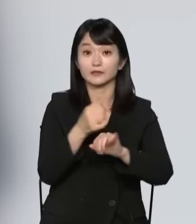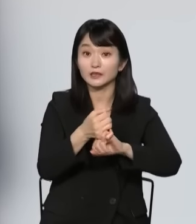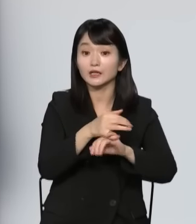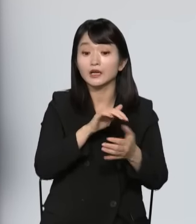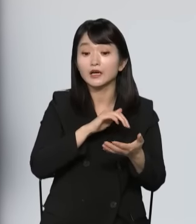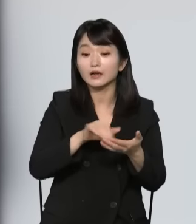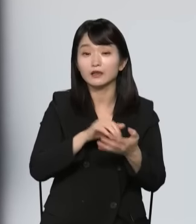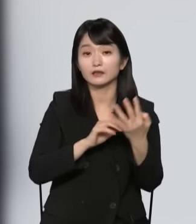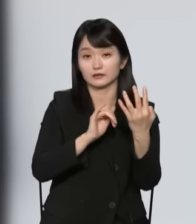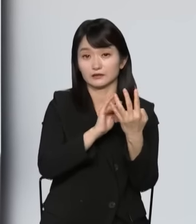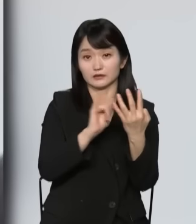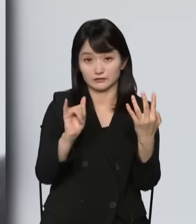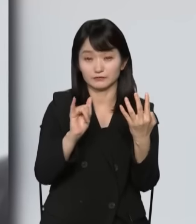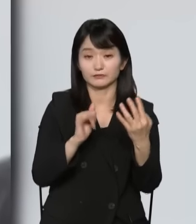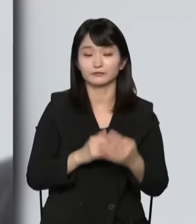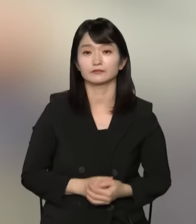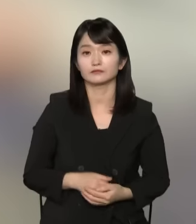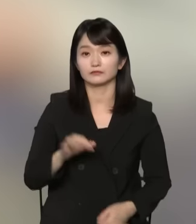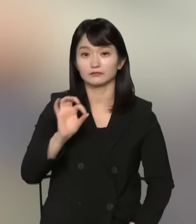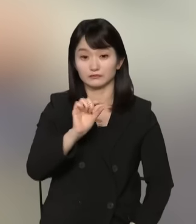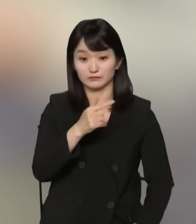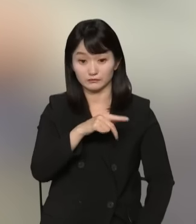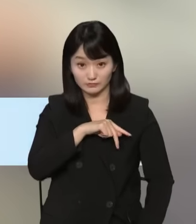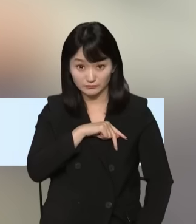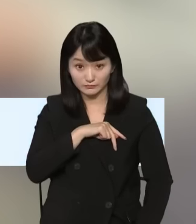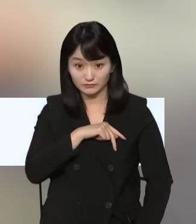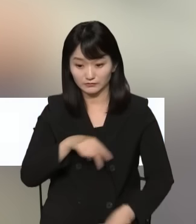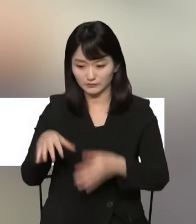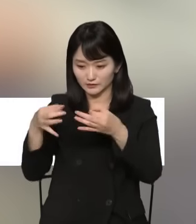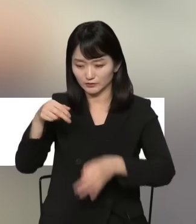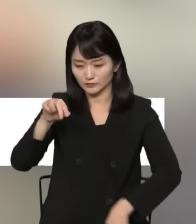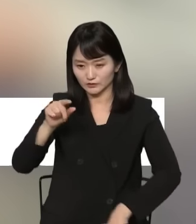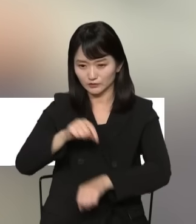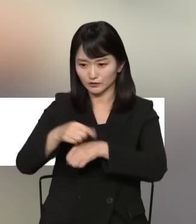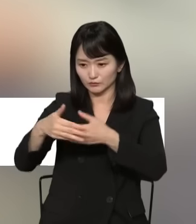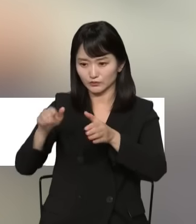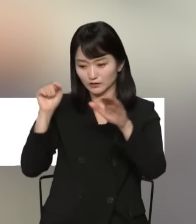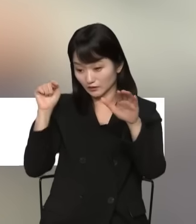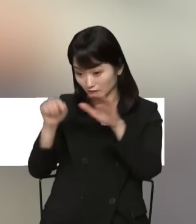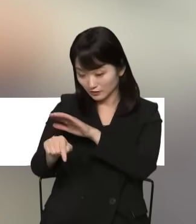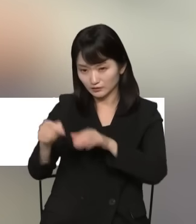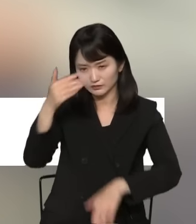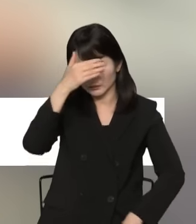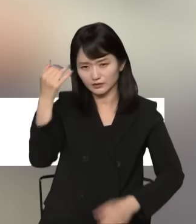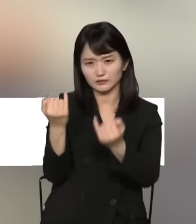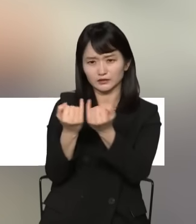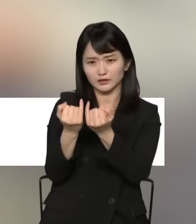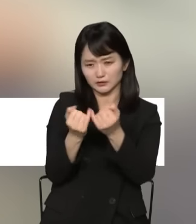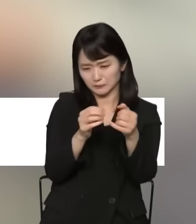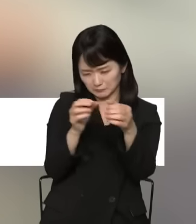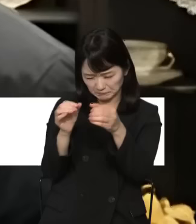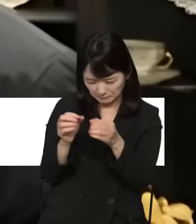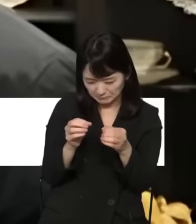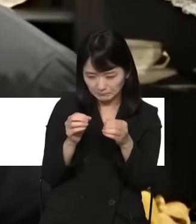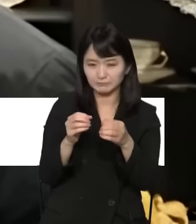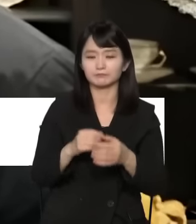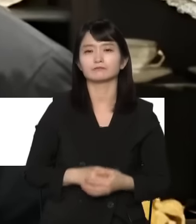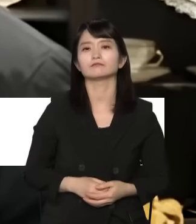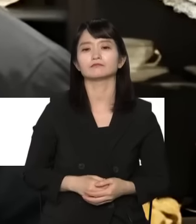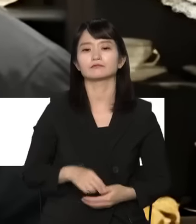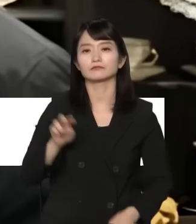모두네 명이었습니다 안 의원은 이날 김영선 의원 사무실을 찾아 청년 여성 간담회를 열었습니다